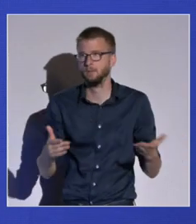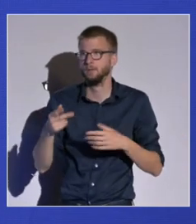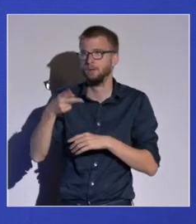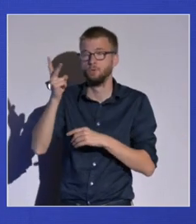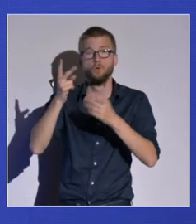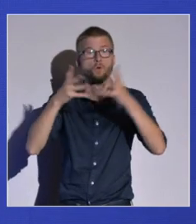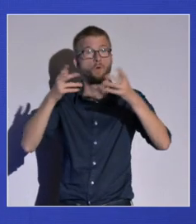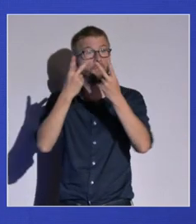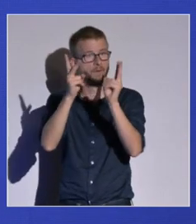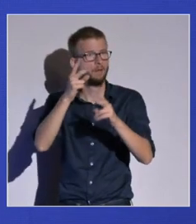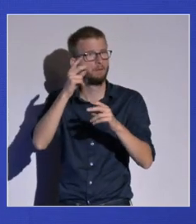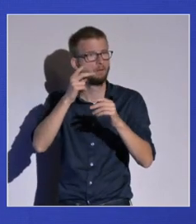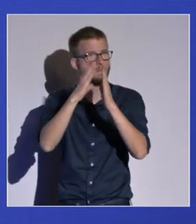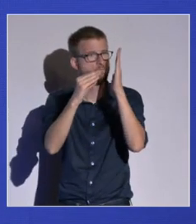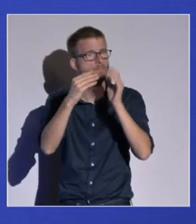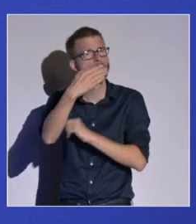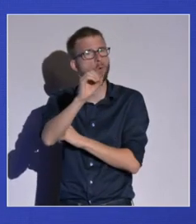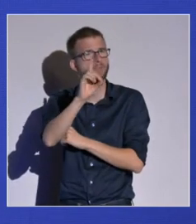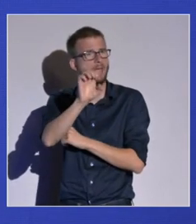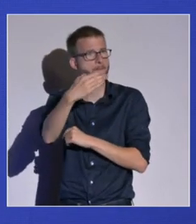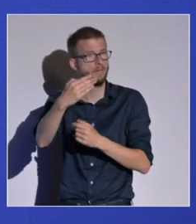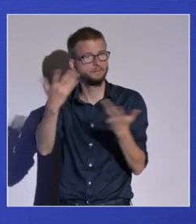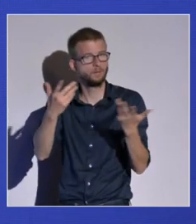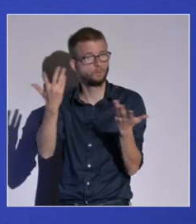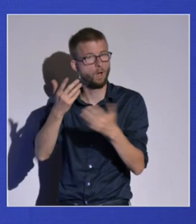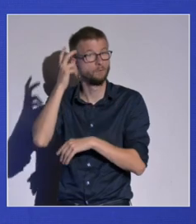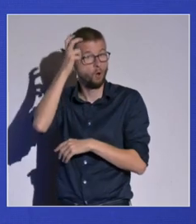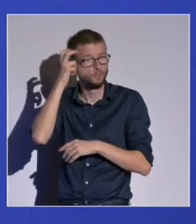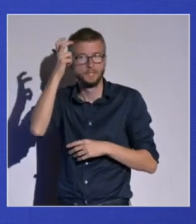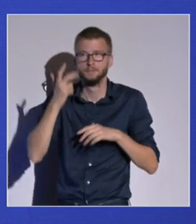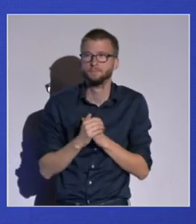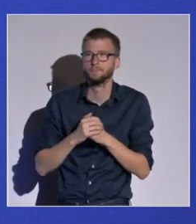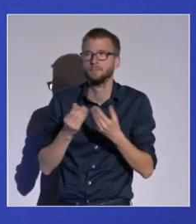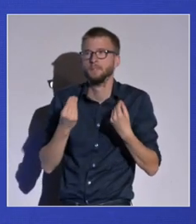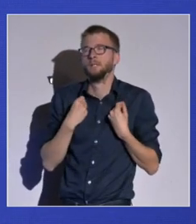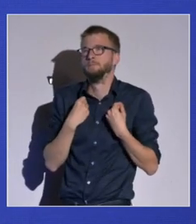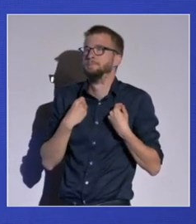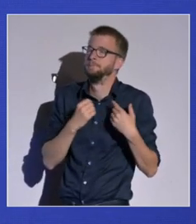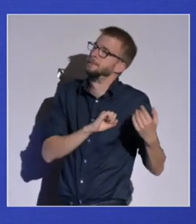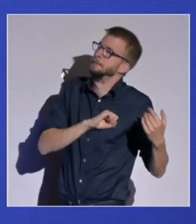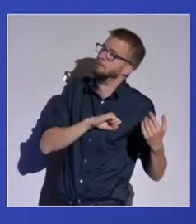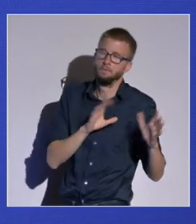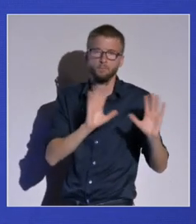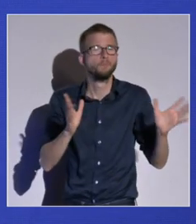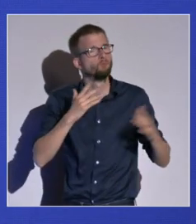de France, c'est Angers. J'en ai un peu souffert, mais enfin, je suis très content